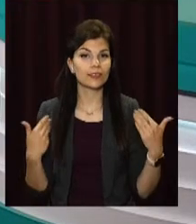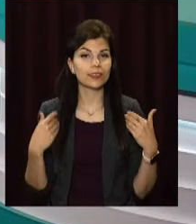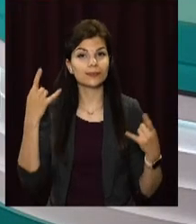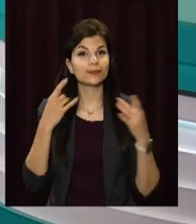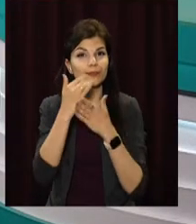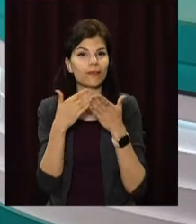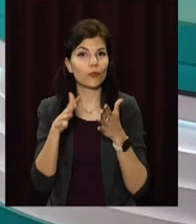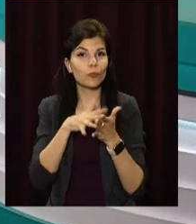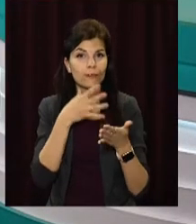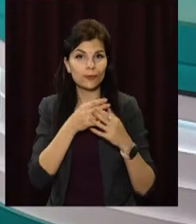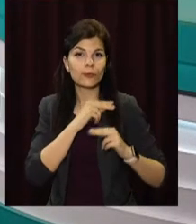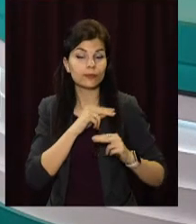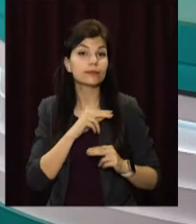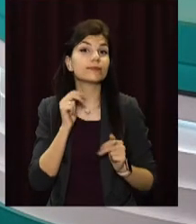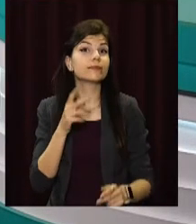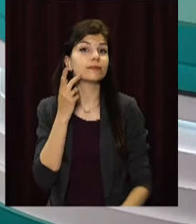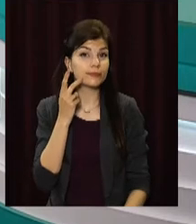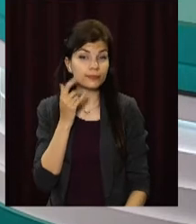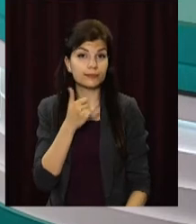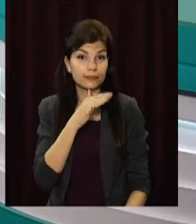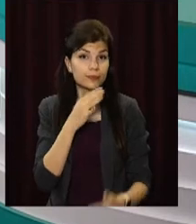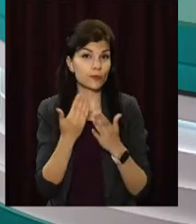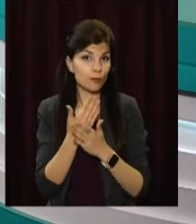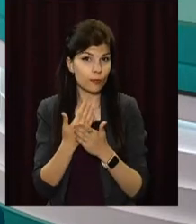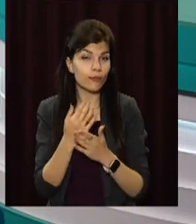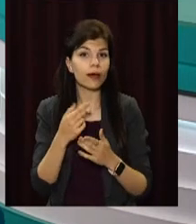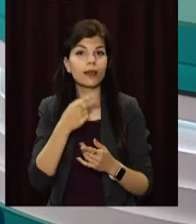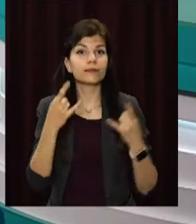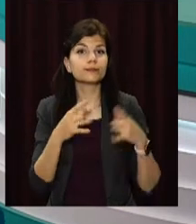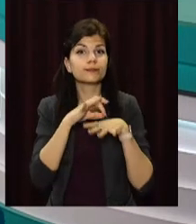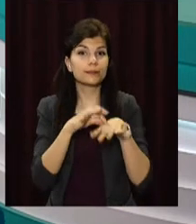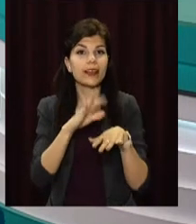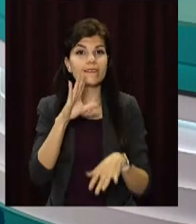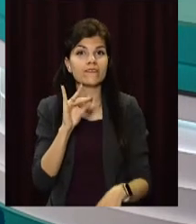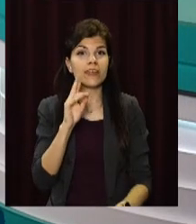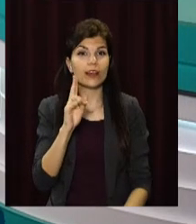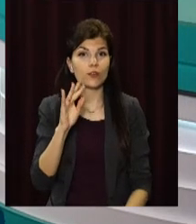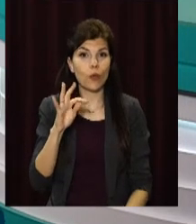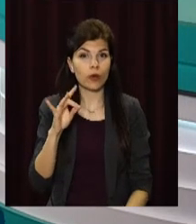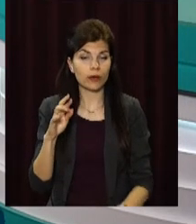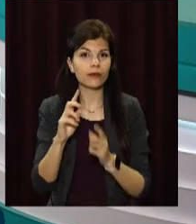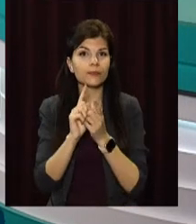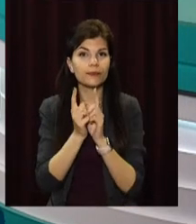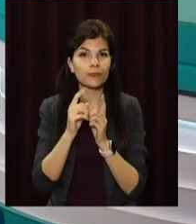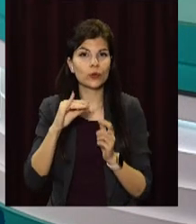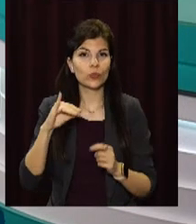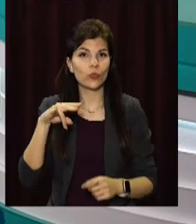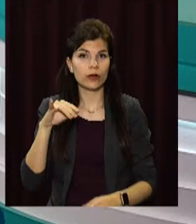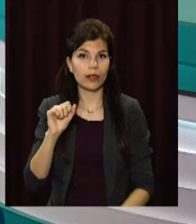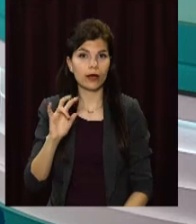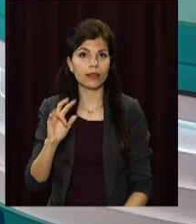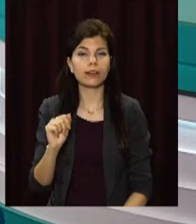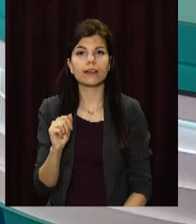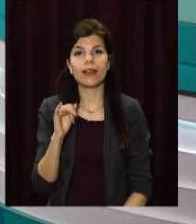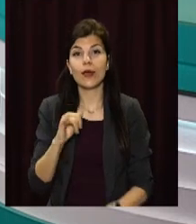Вітаю! Відкритий продовжує свою роботу і, як завжди, у цій порі новини. Для вас у студії працюють Вікторія Вахрушина та сурдоперекладачка Юліана